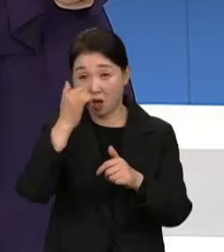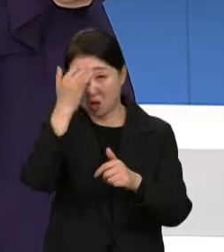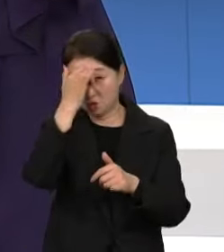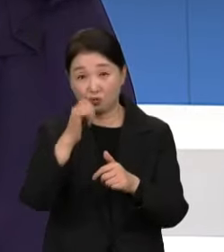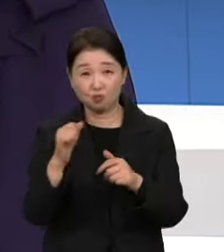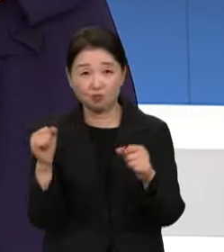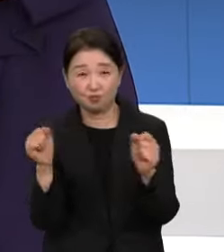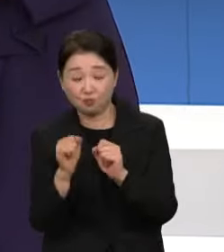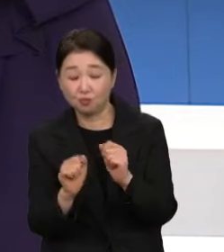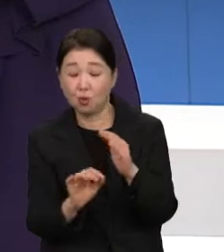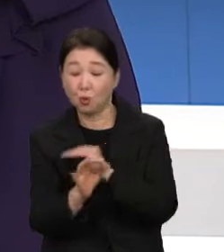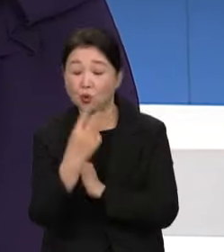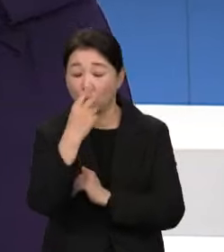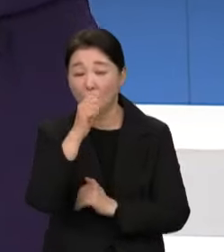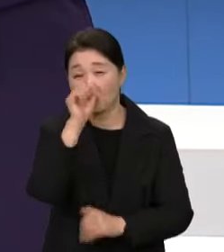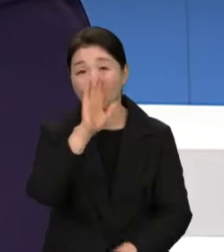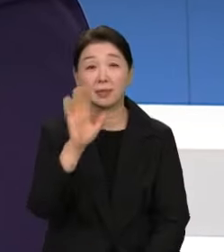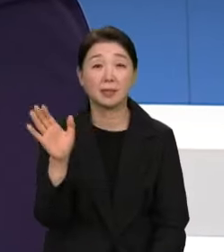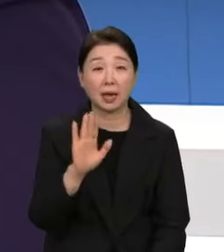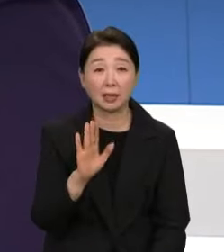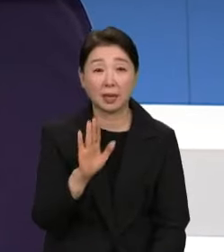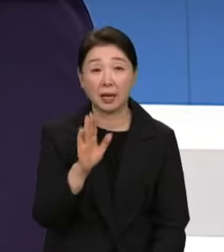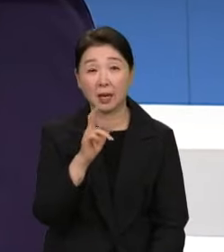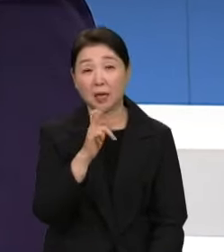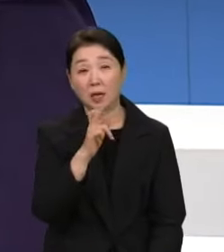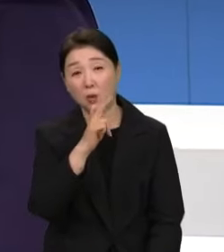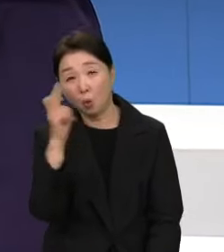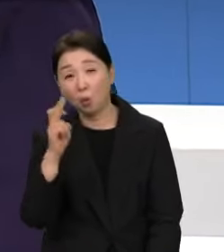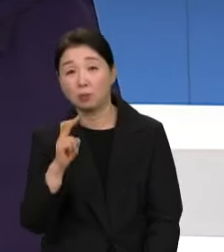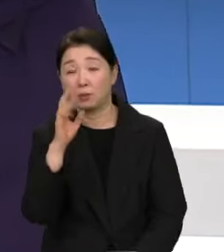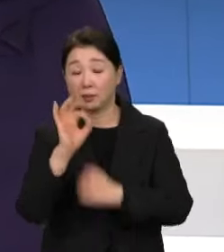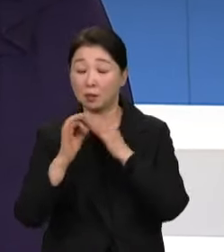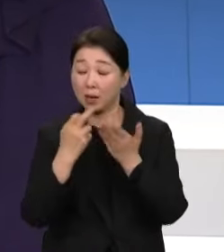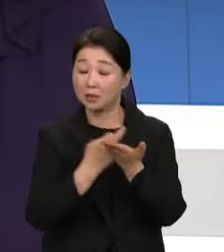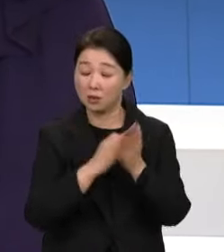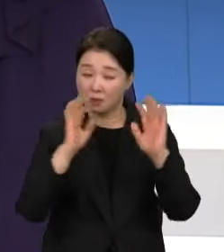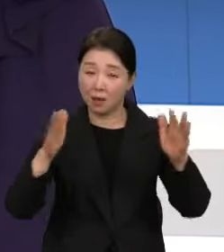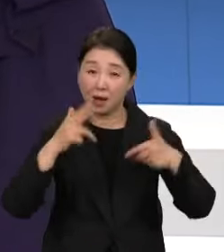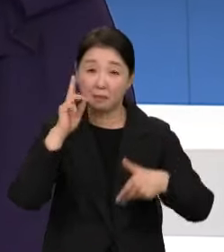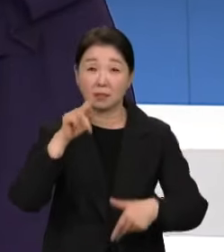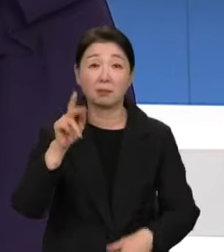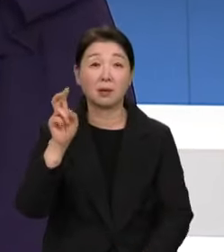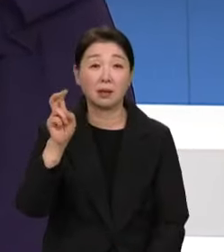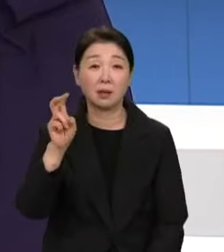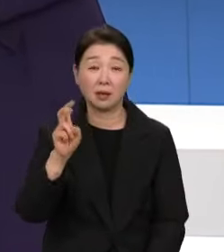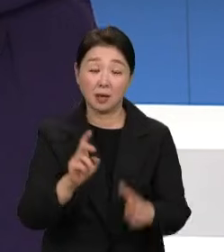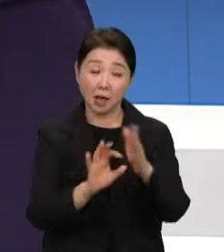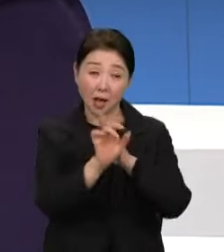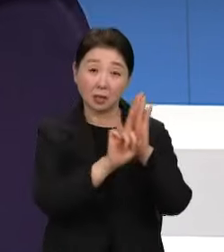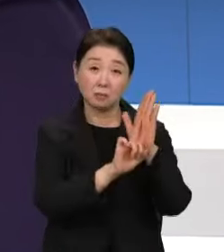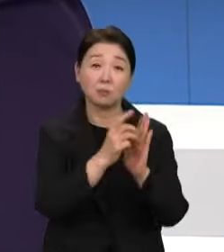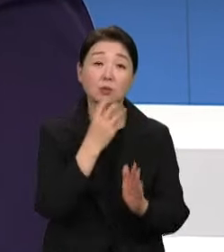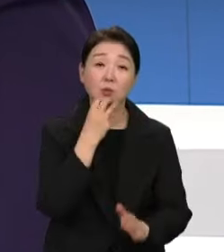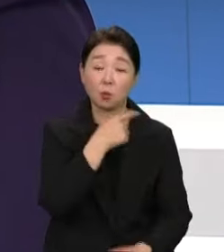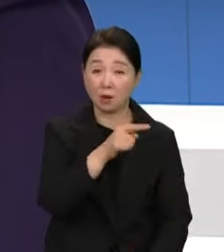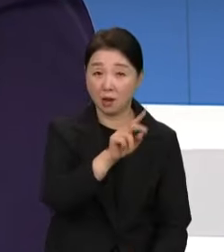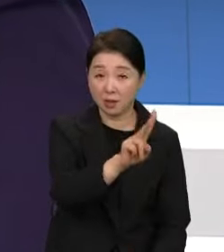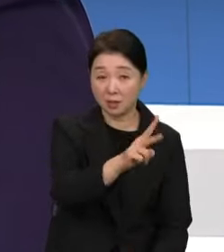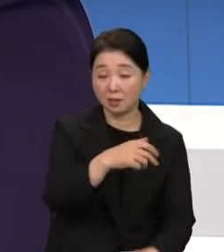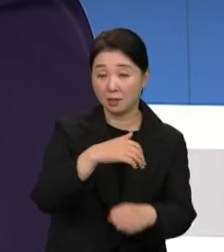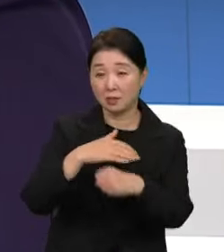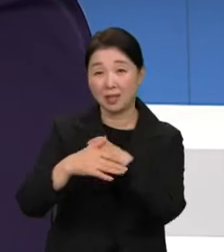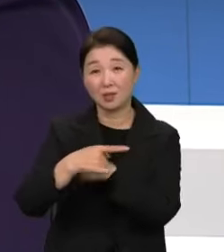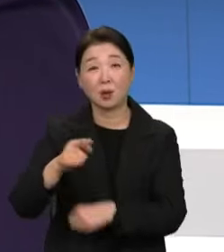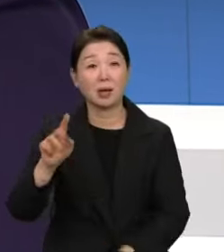공기가 탁하겠고 오후까지 서해안과 제주에는 바람이 강하게 불겠습니다. 아침 기온은 서울 영하 2도, 대전